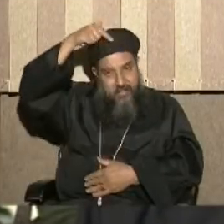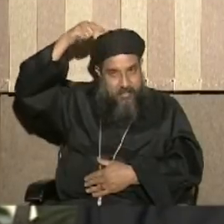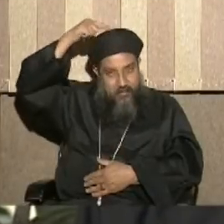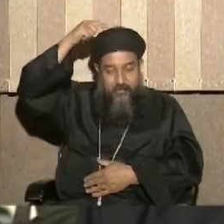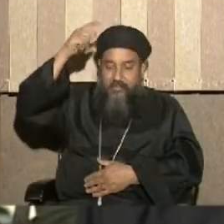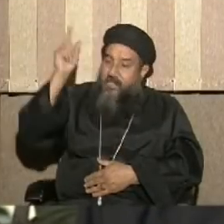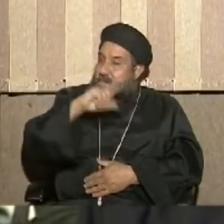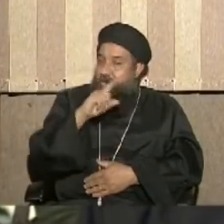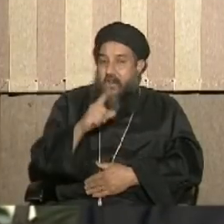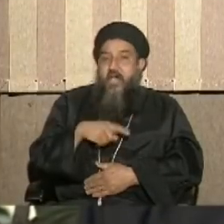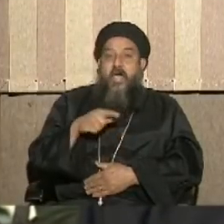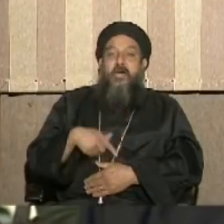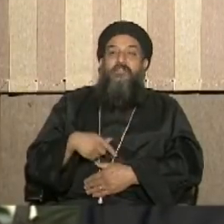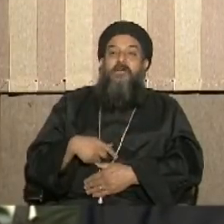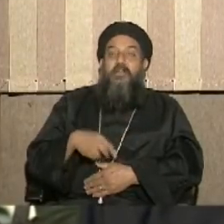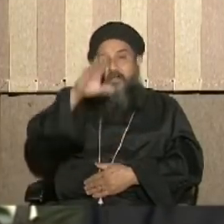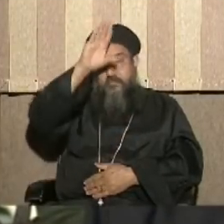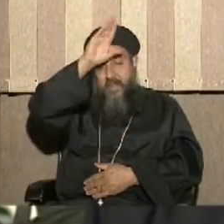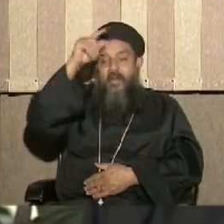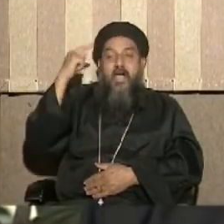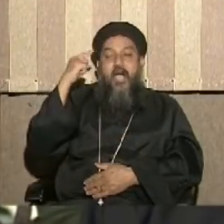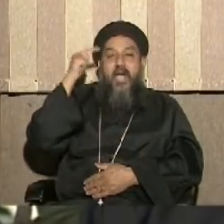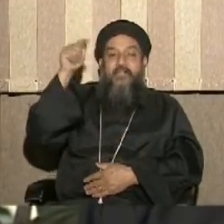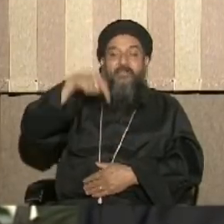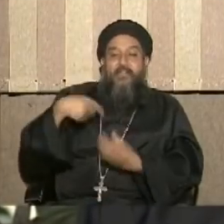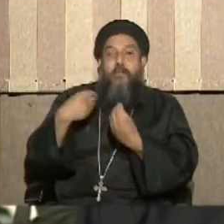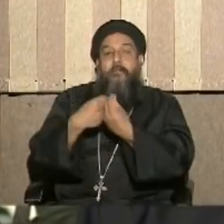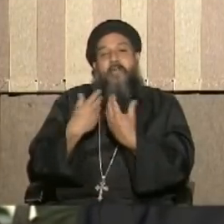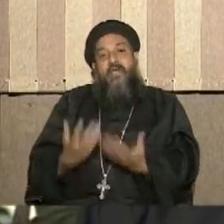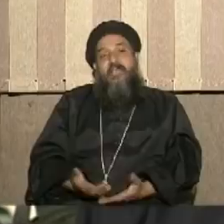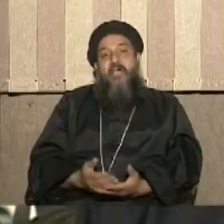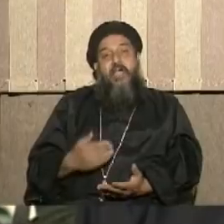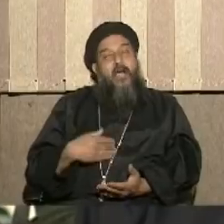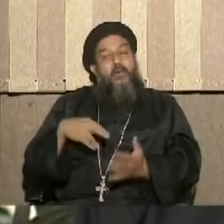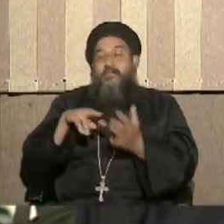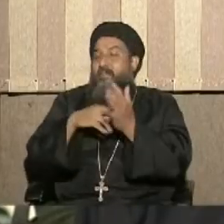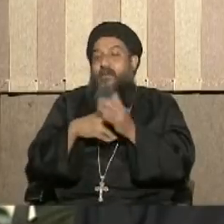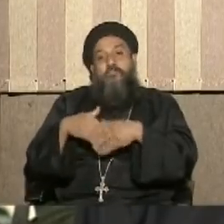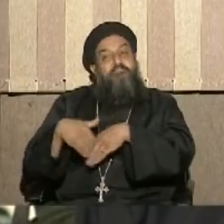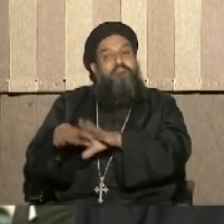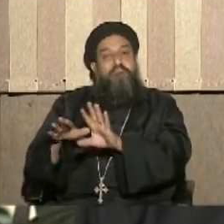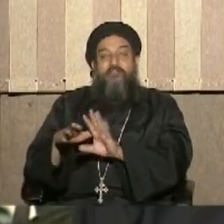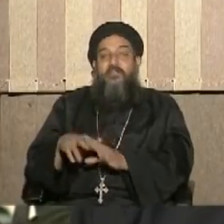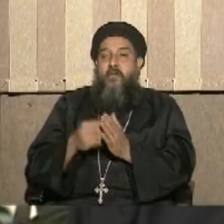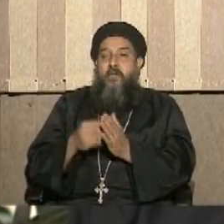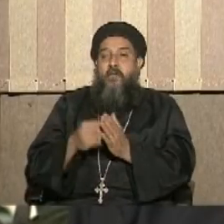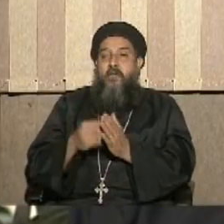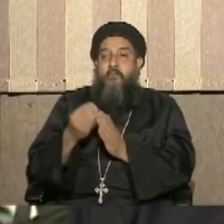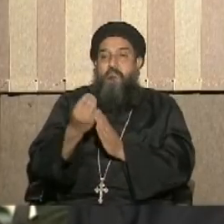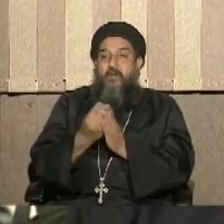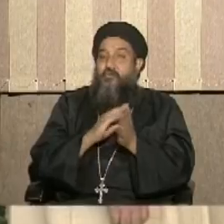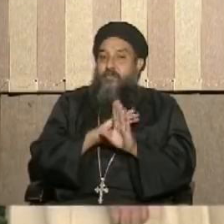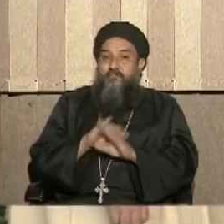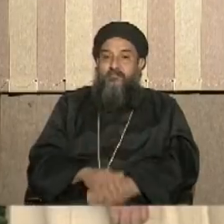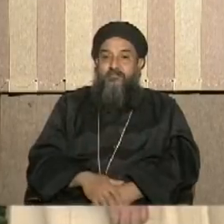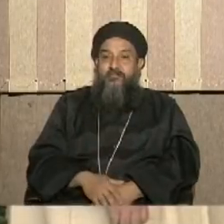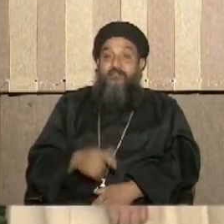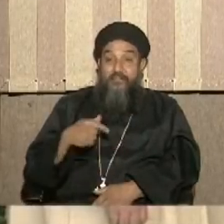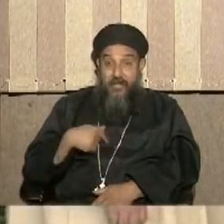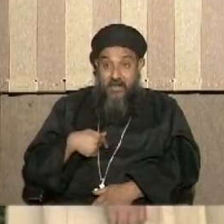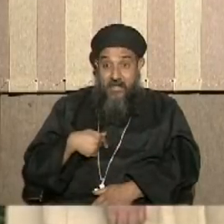الامبراطور عارف انكم عندي. ممكن في اي وقت ياخدكم وانا مش هقدر امنعه.